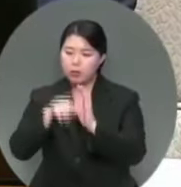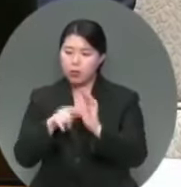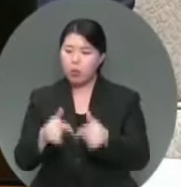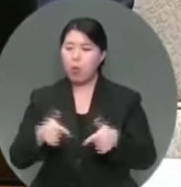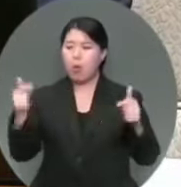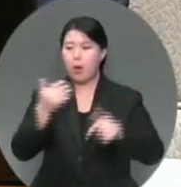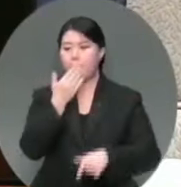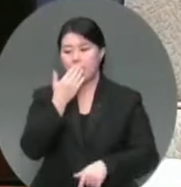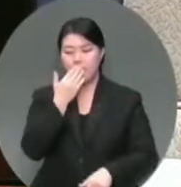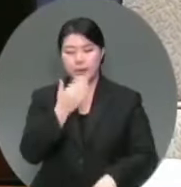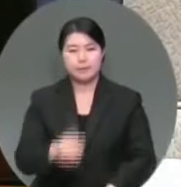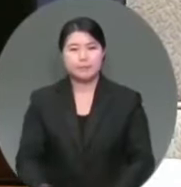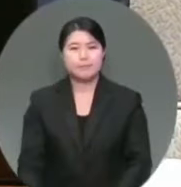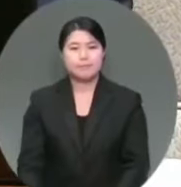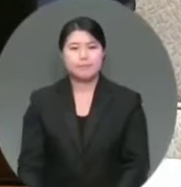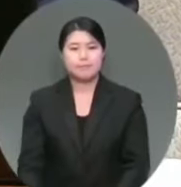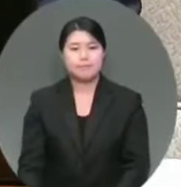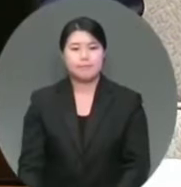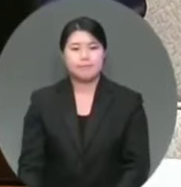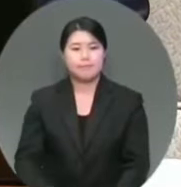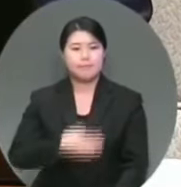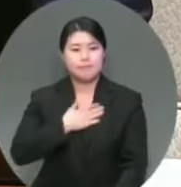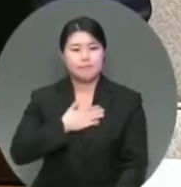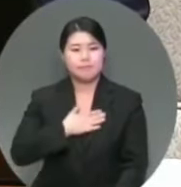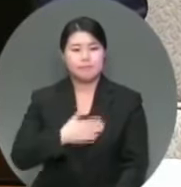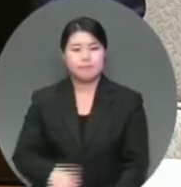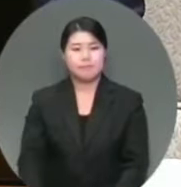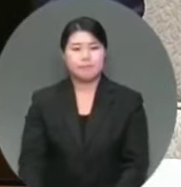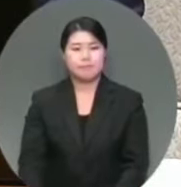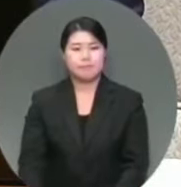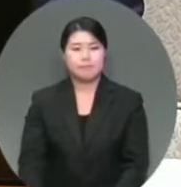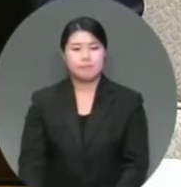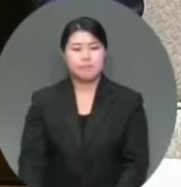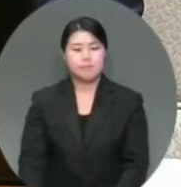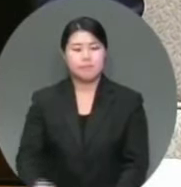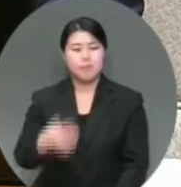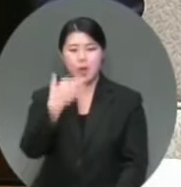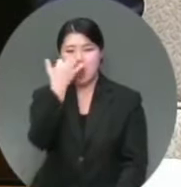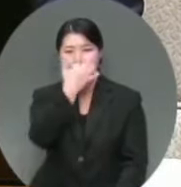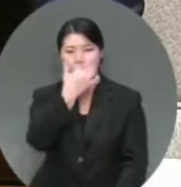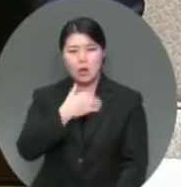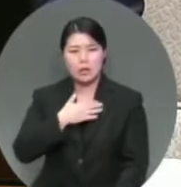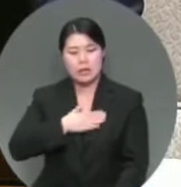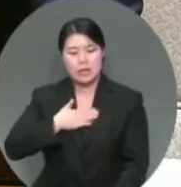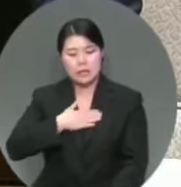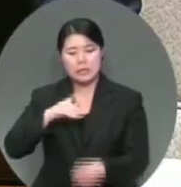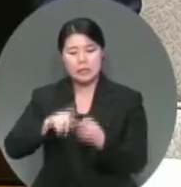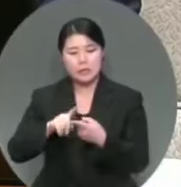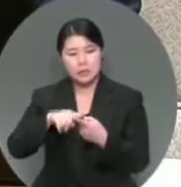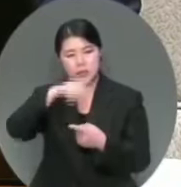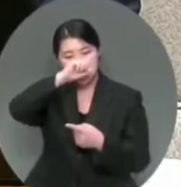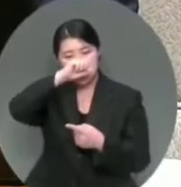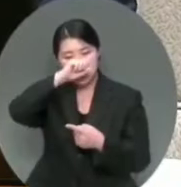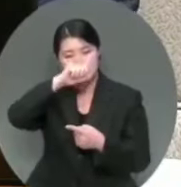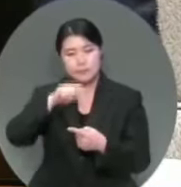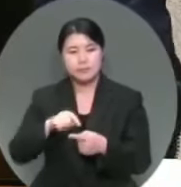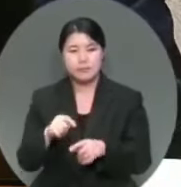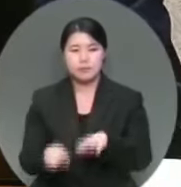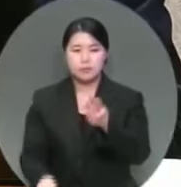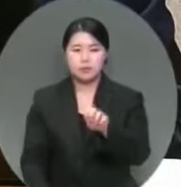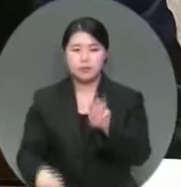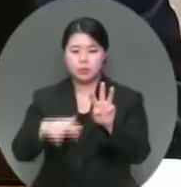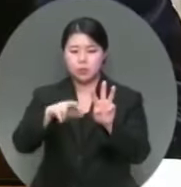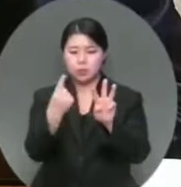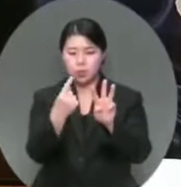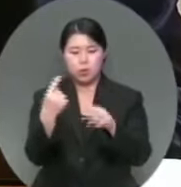있는 그 가능성이 있는 것이죠. 네, 알겠습니다. 그다음에 성인지 예산 관련해서 네. 보고서에 보니까